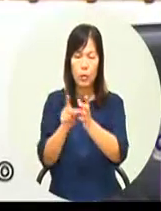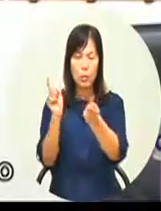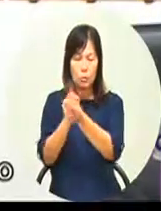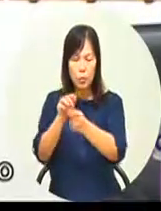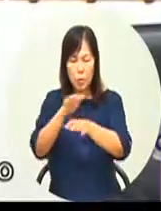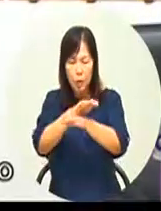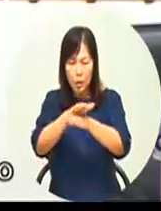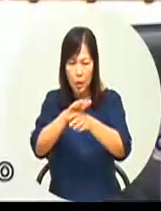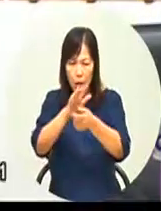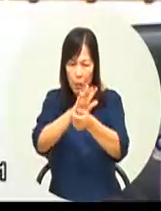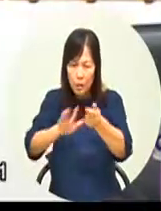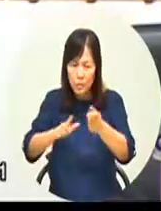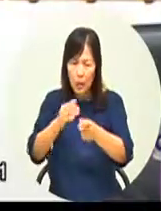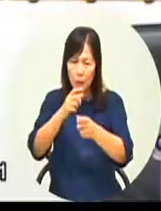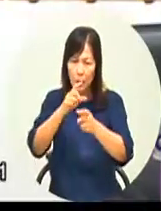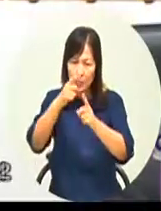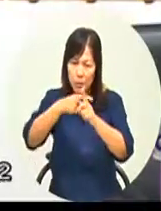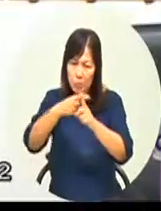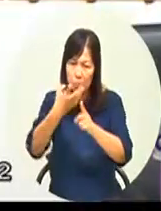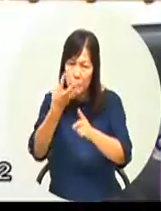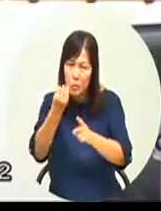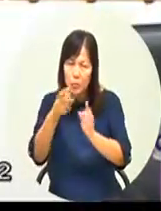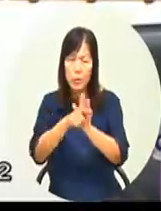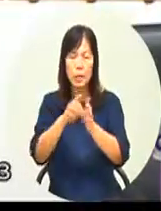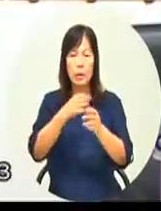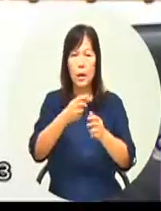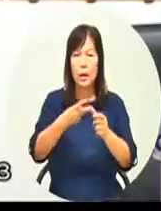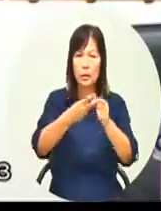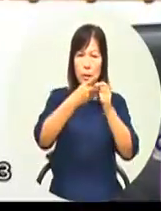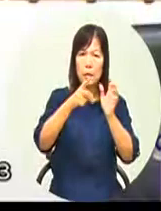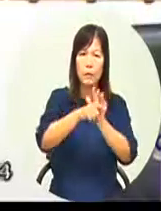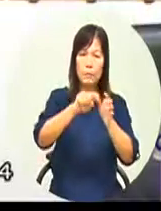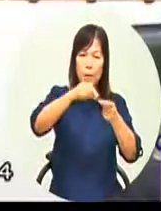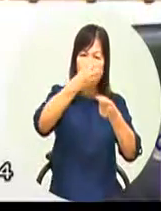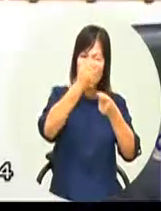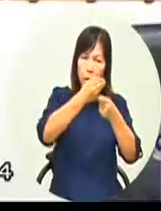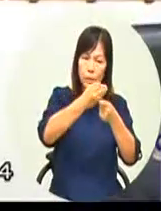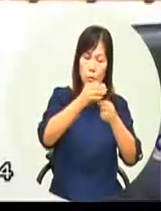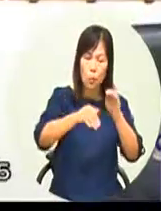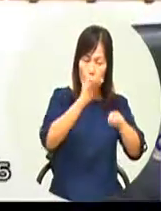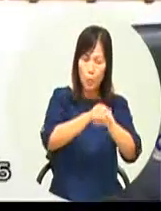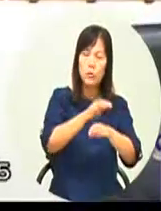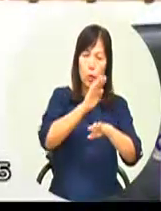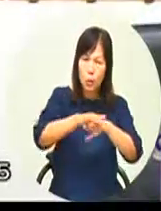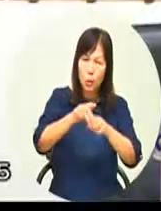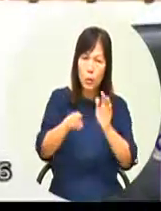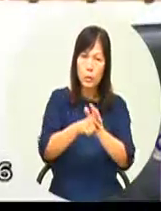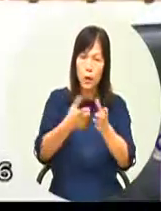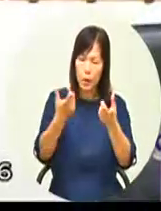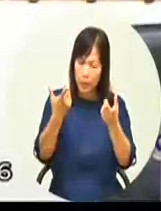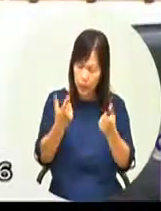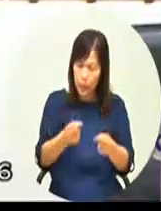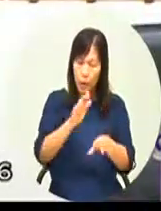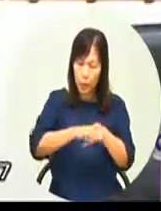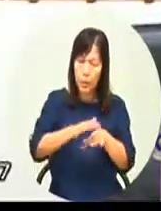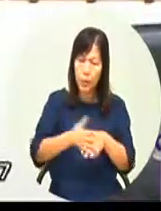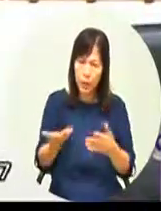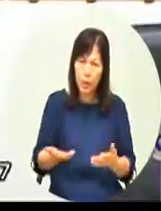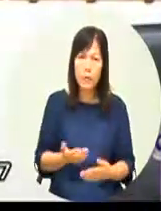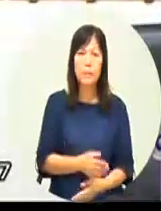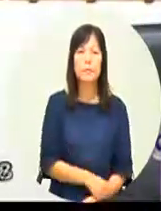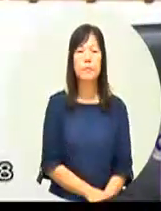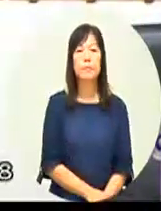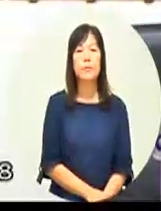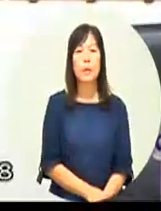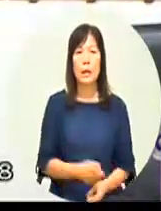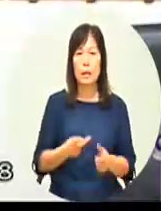响层面会有多大？还有第二阶段预计2019年也会完工，这样子也会如期来顺利完成吗？那